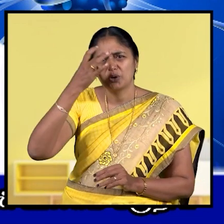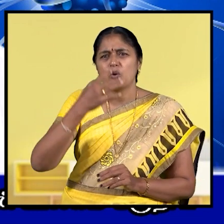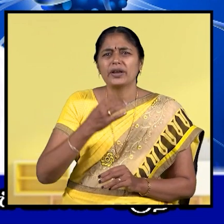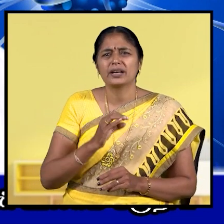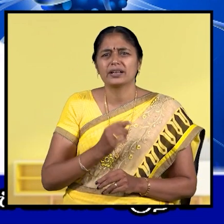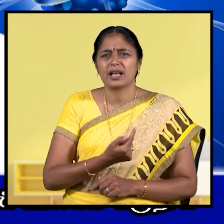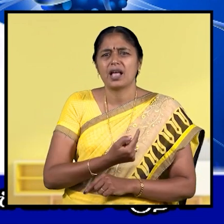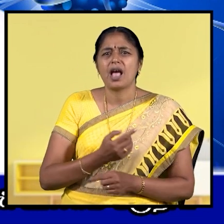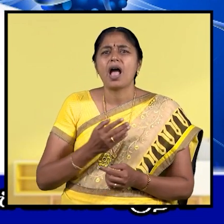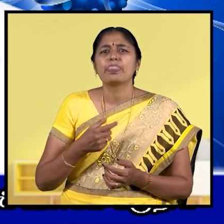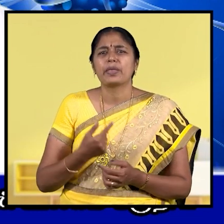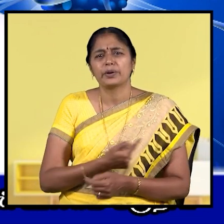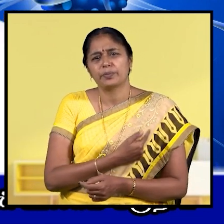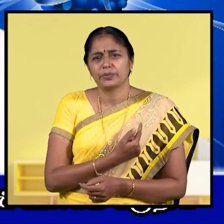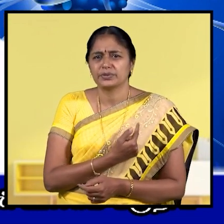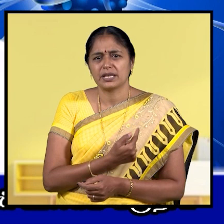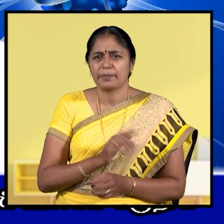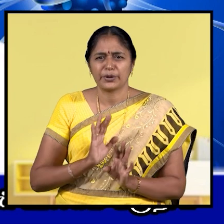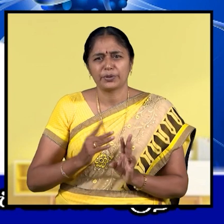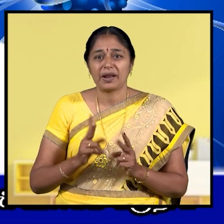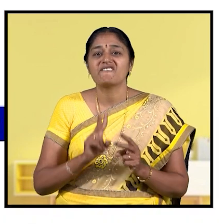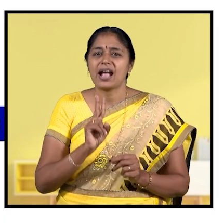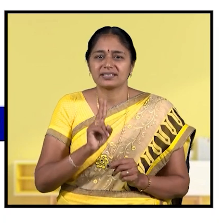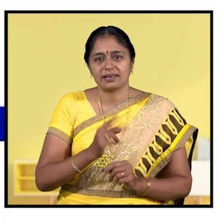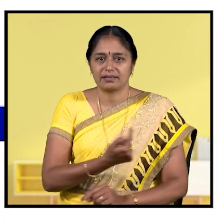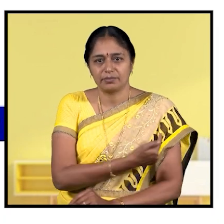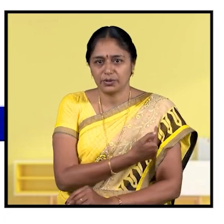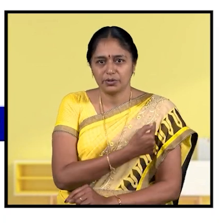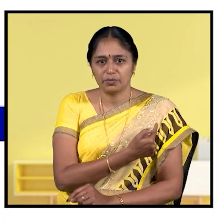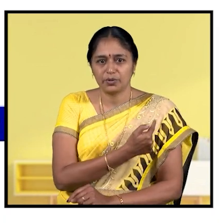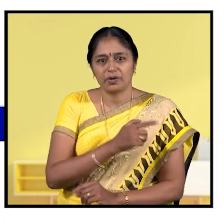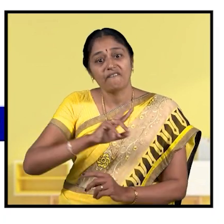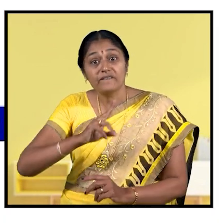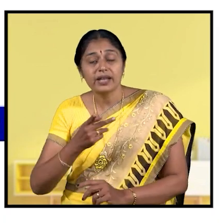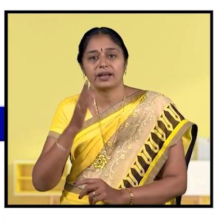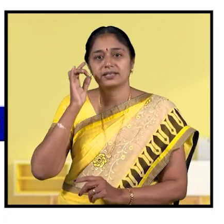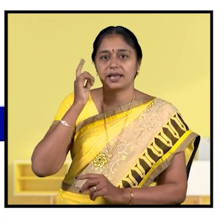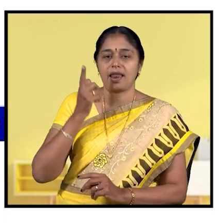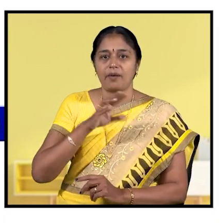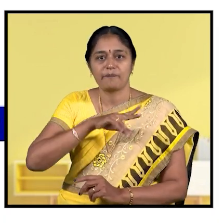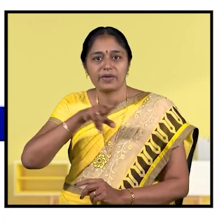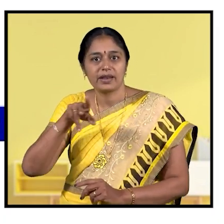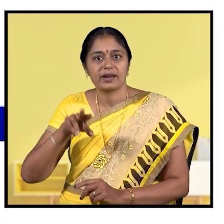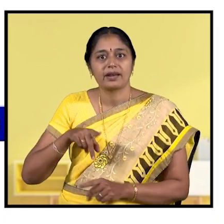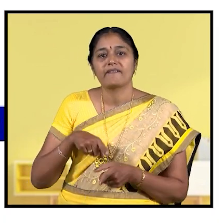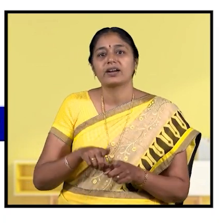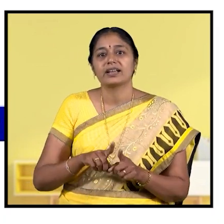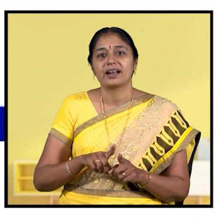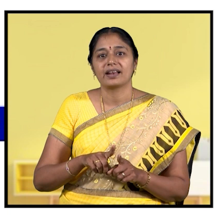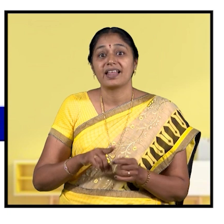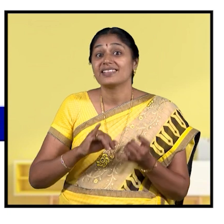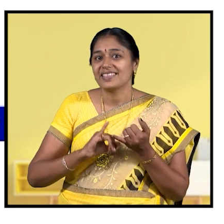இன்னும் என்னென்ன நோய்களாக குறைக்கிறது நம்ம வந்து சிகிச்சை எடுத்துக்கலான்னு பார்த்தீங்கன்னாக்க, நோய்களை குணப்படுத்துறது சிகிச்சை எடுத்துக்கூடிய முறைகள் பார்த்தீங்கன்னாக்க ஒரு 6 முறைகள் இருக்குது. சித்த